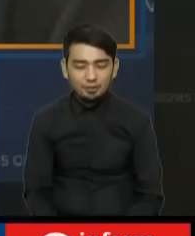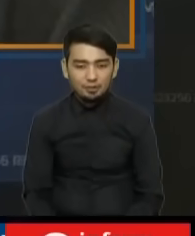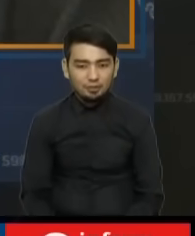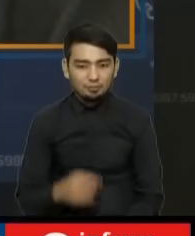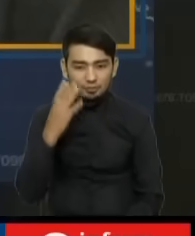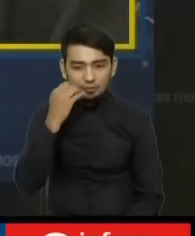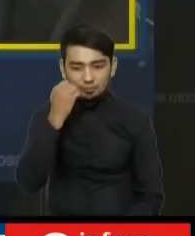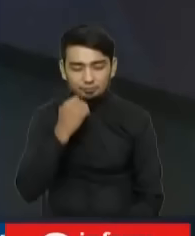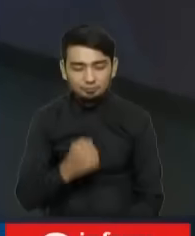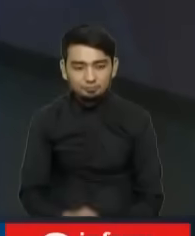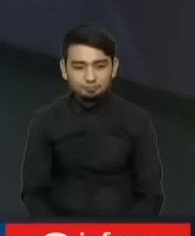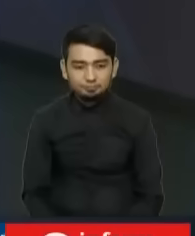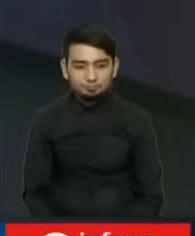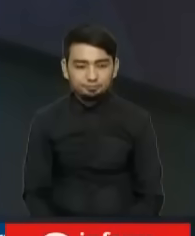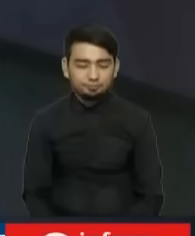пікіріңізге рахмет.